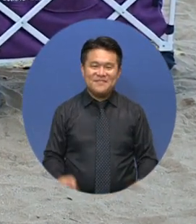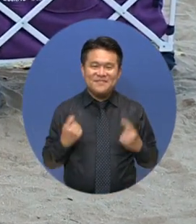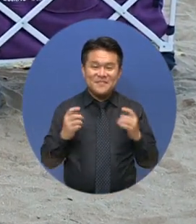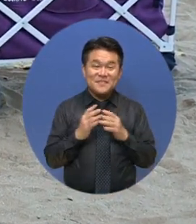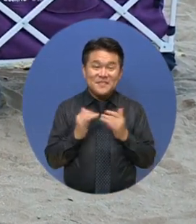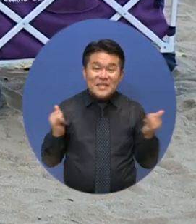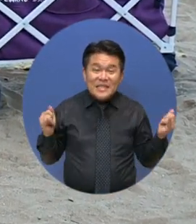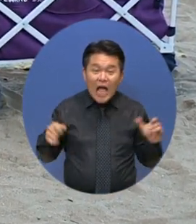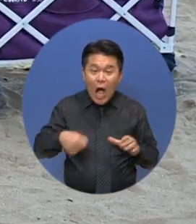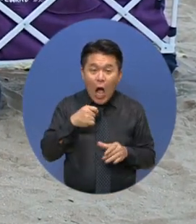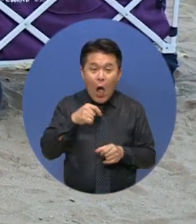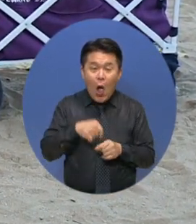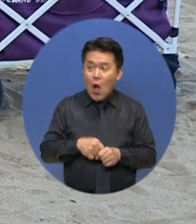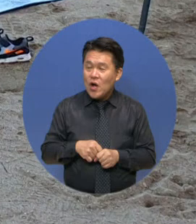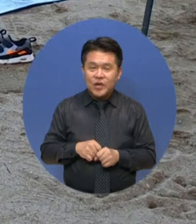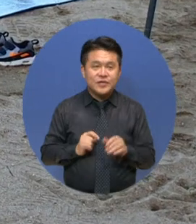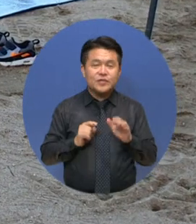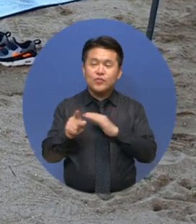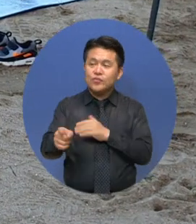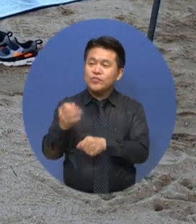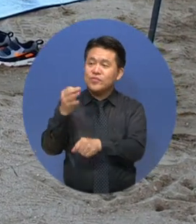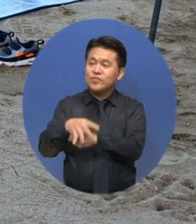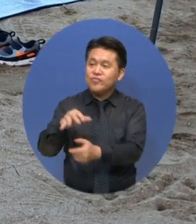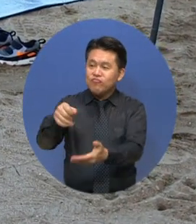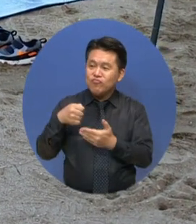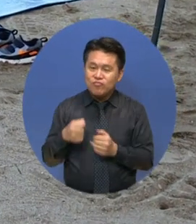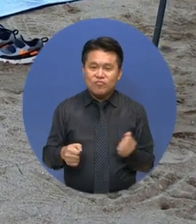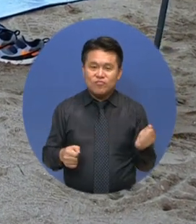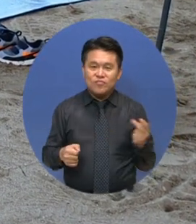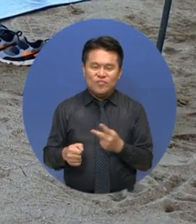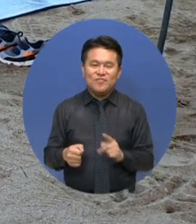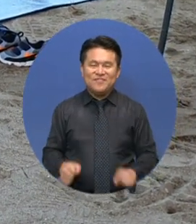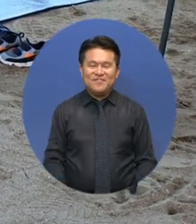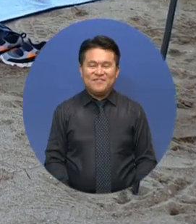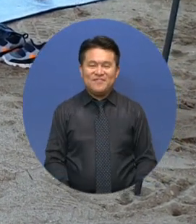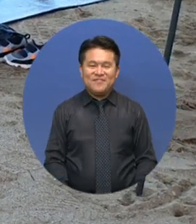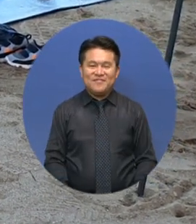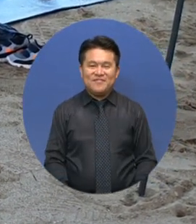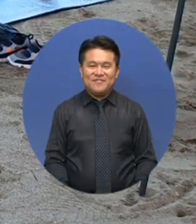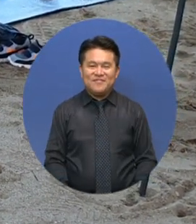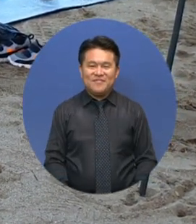관광객들도 식사를 하기 위해 음식을 사오거나